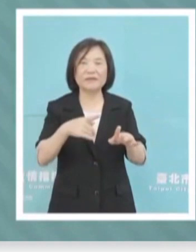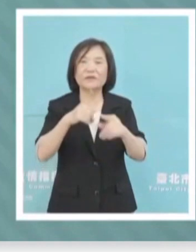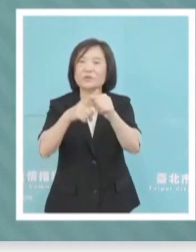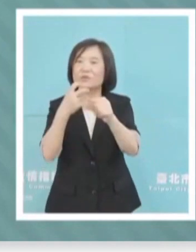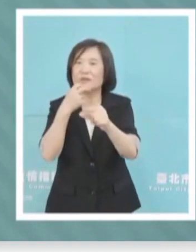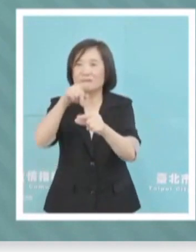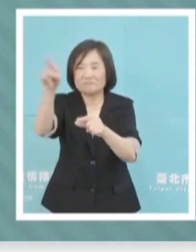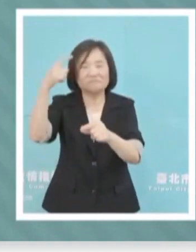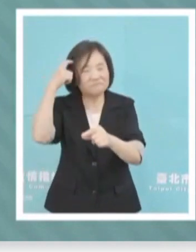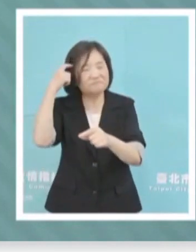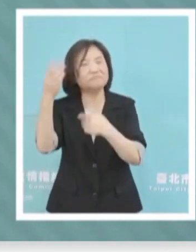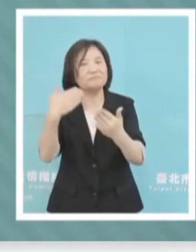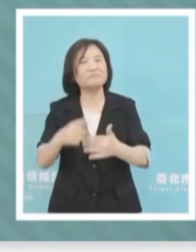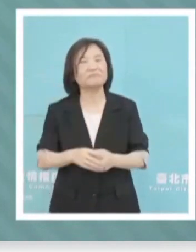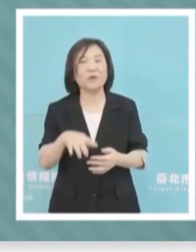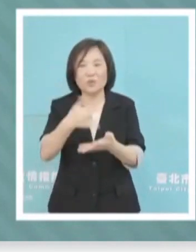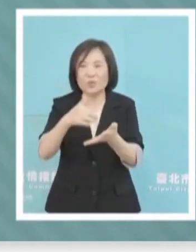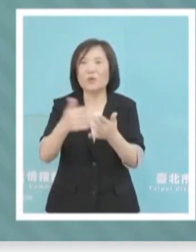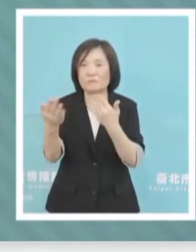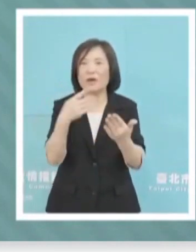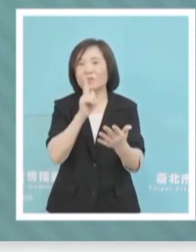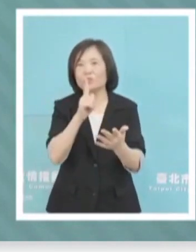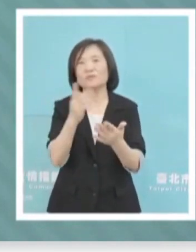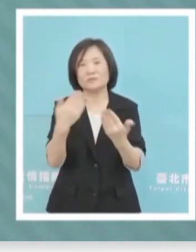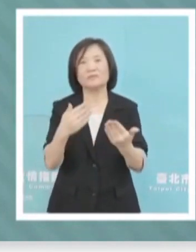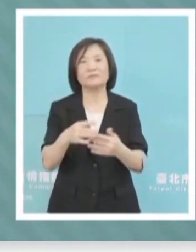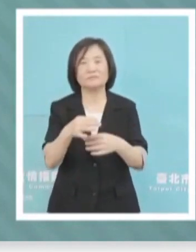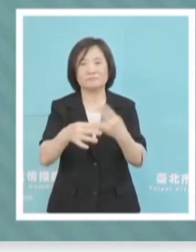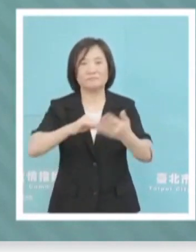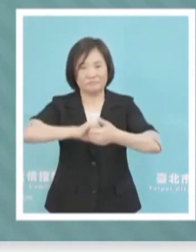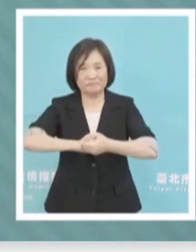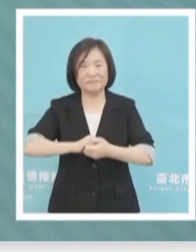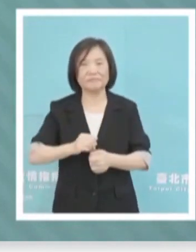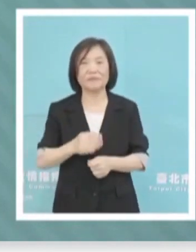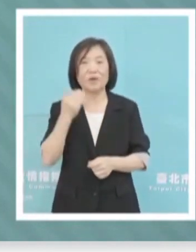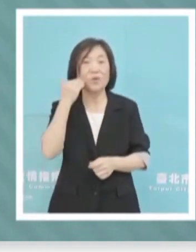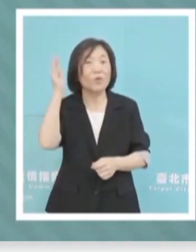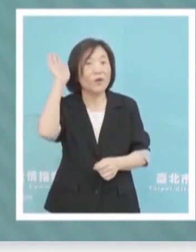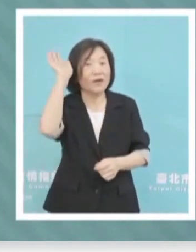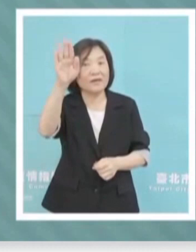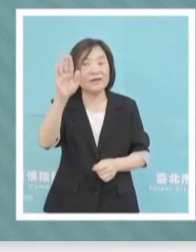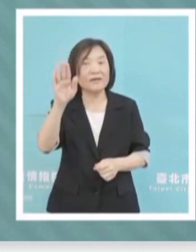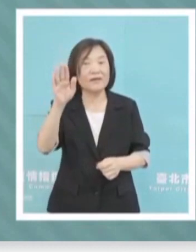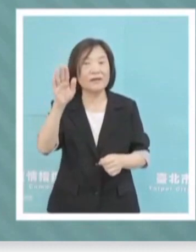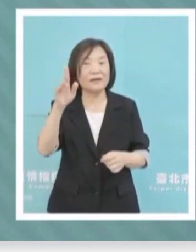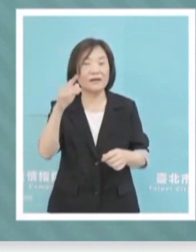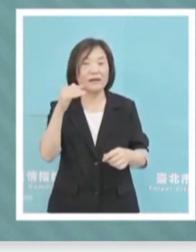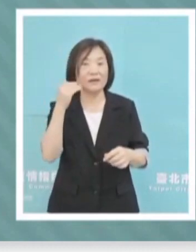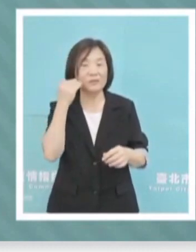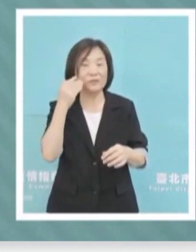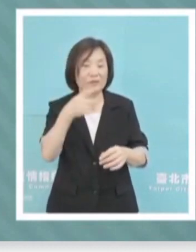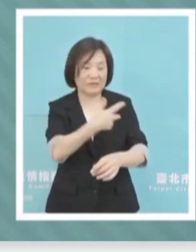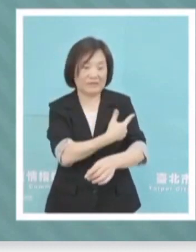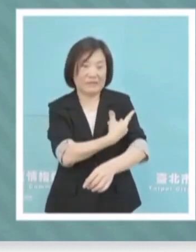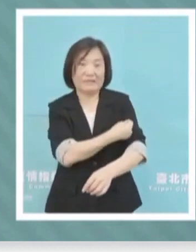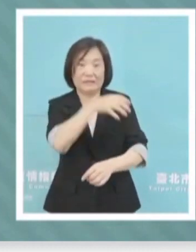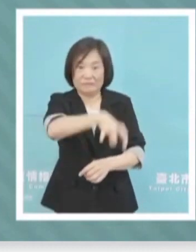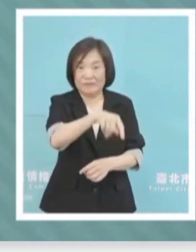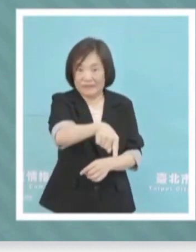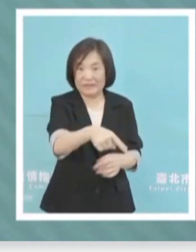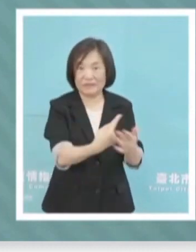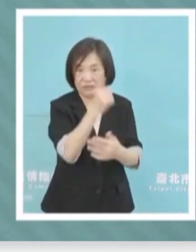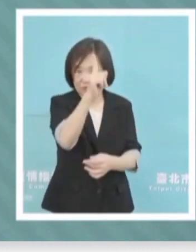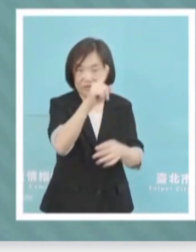重量还是要想想看一下，要一个统一的规定，就是说你将来是一个接种点只有一种疫苗，